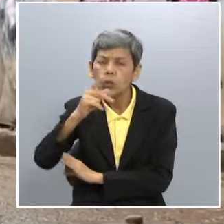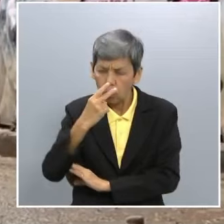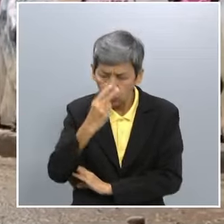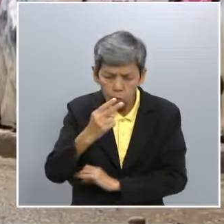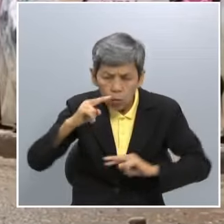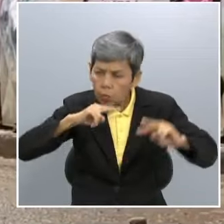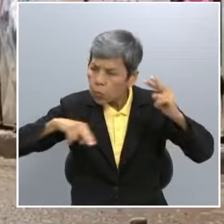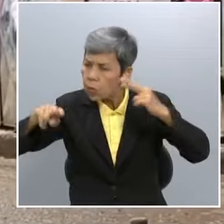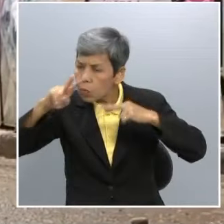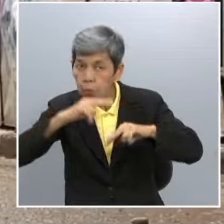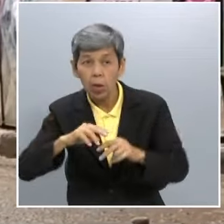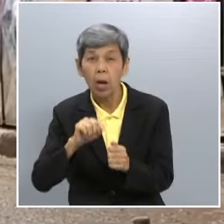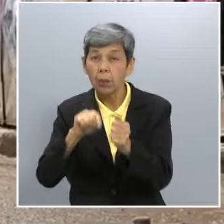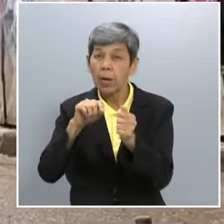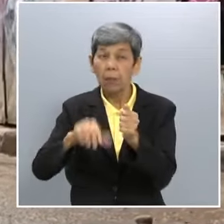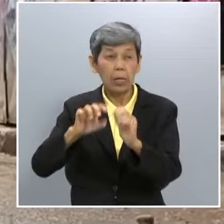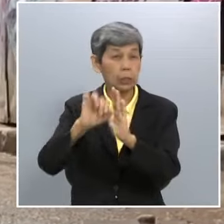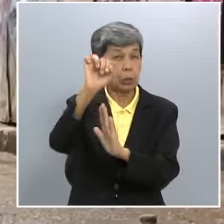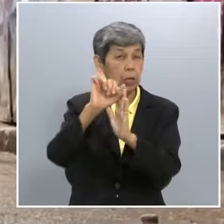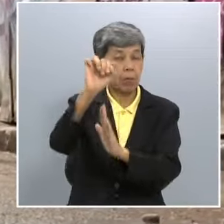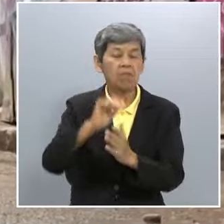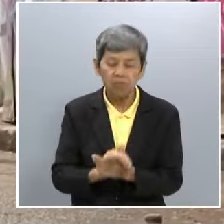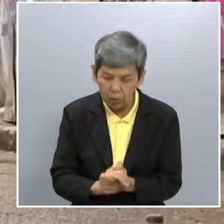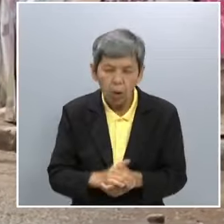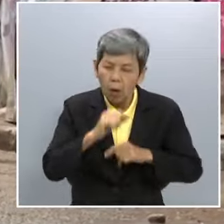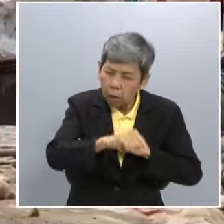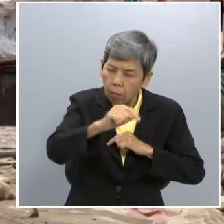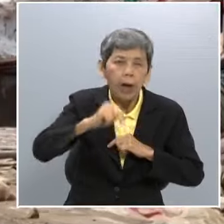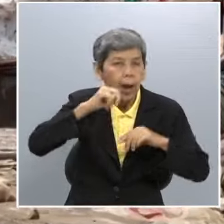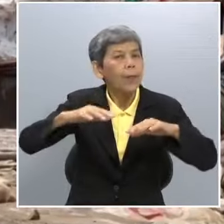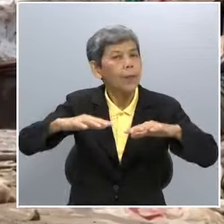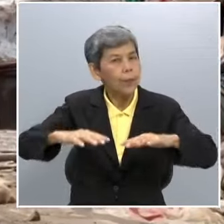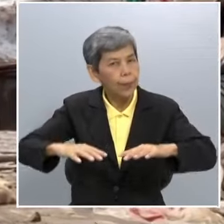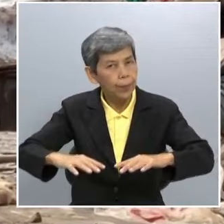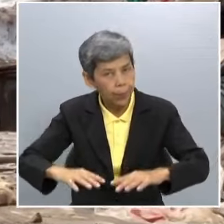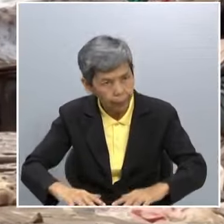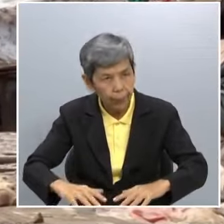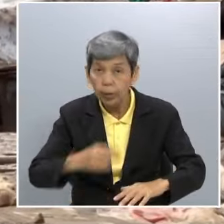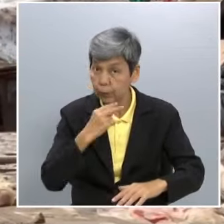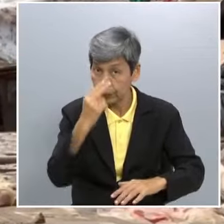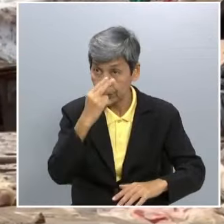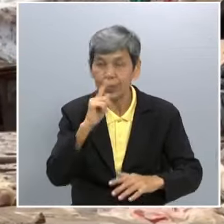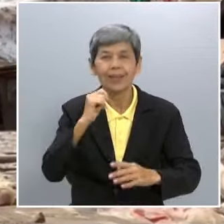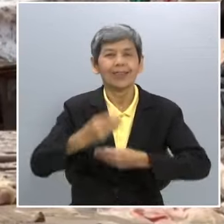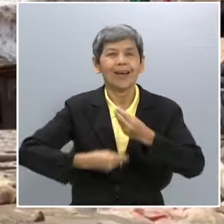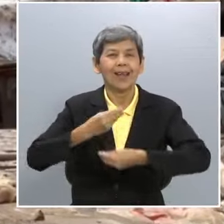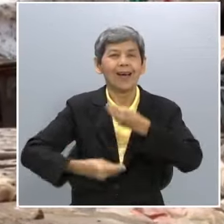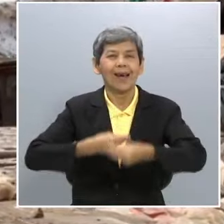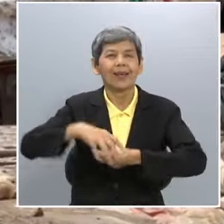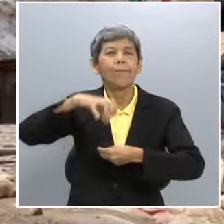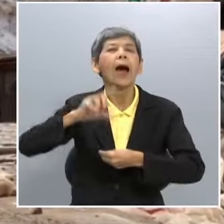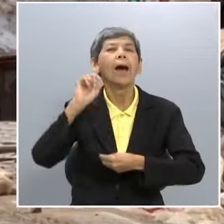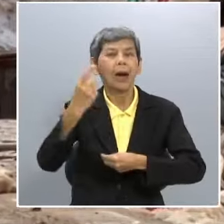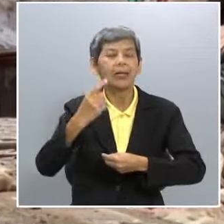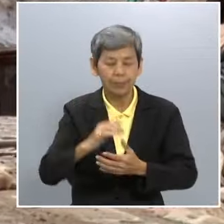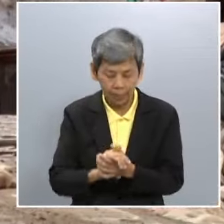จในตัวเมืองเชียงใหม่พบว่าหลายจุดน้ำลดแล้วนะคะอย่างที่ตลาดเมืองใหม่ถนนเมืองสมุ